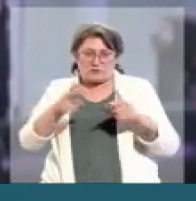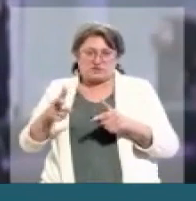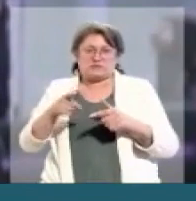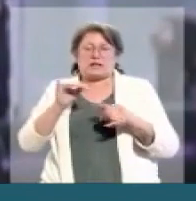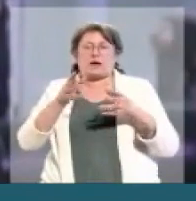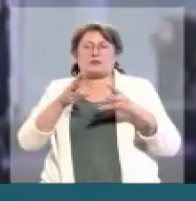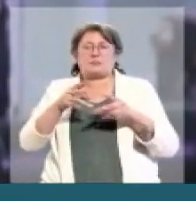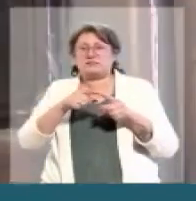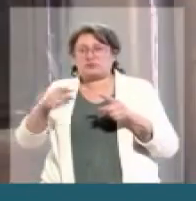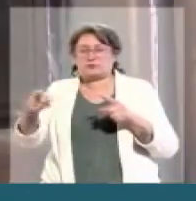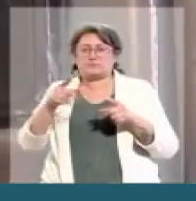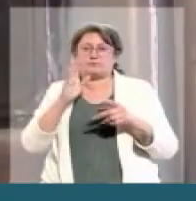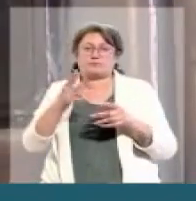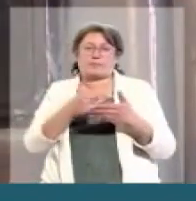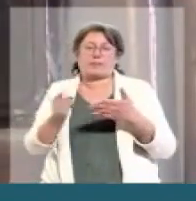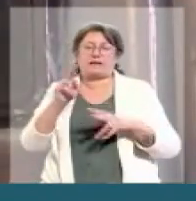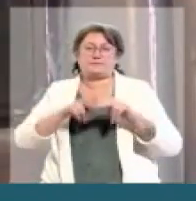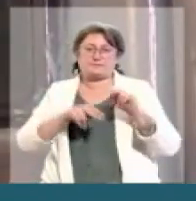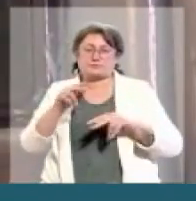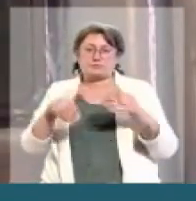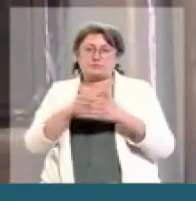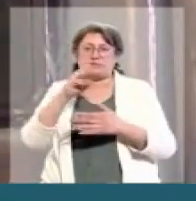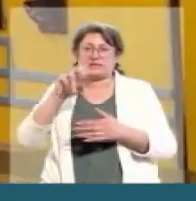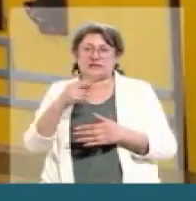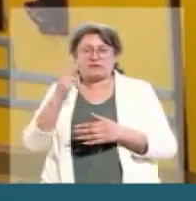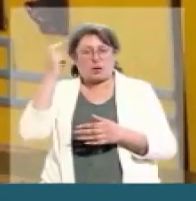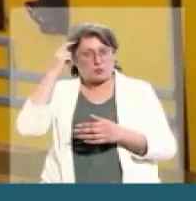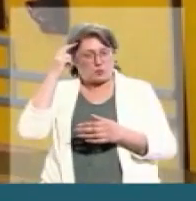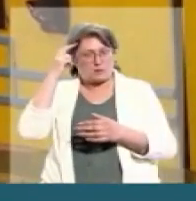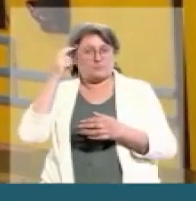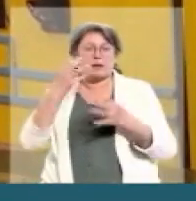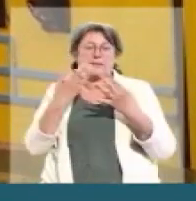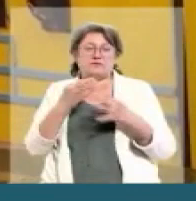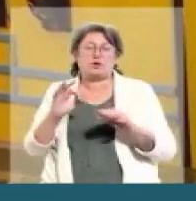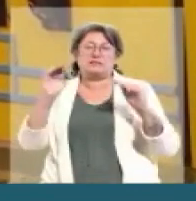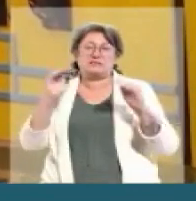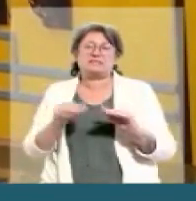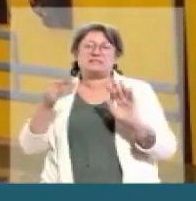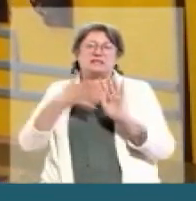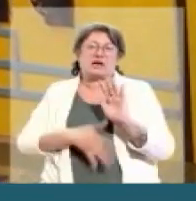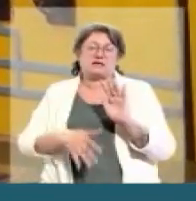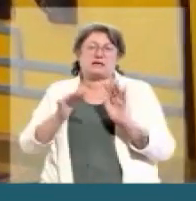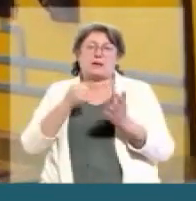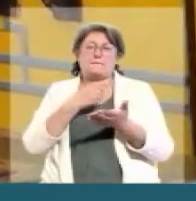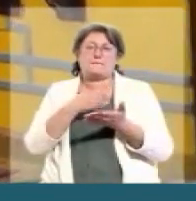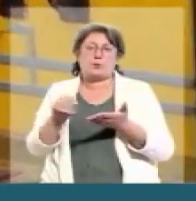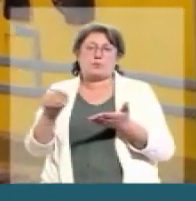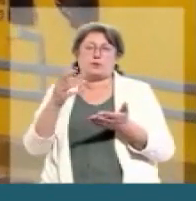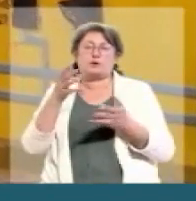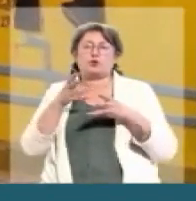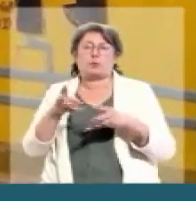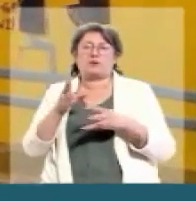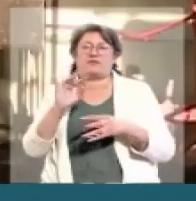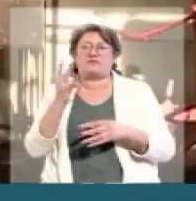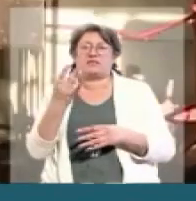предстоящий отопительный сезон. Стоит отметить, что строительство новой ТЭС на угольном топливе позволило снизить затраты на приобретение топлива